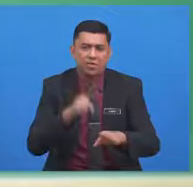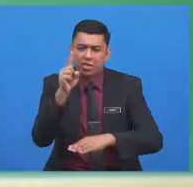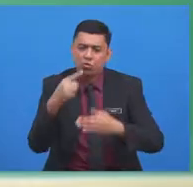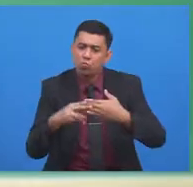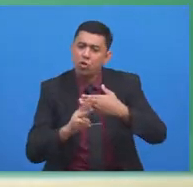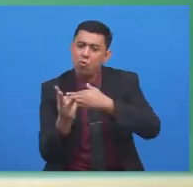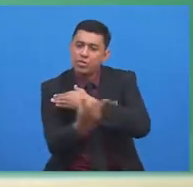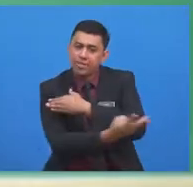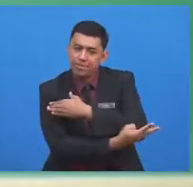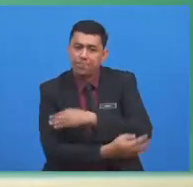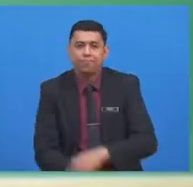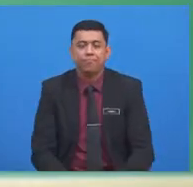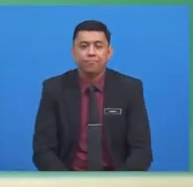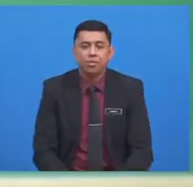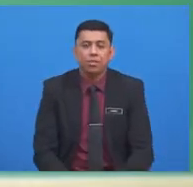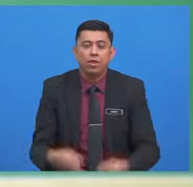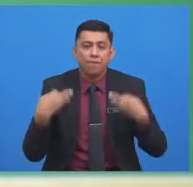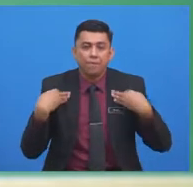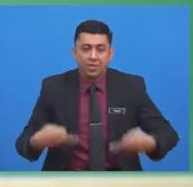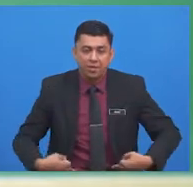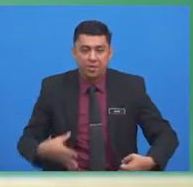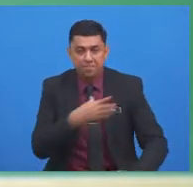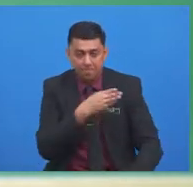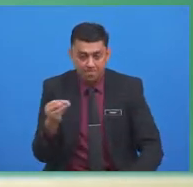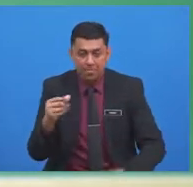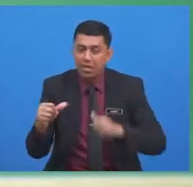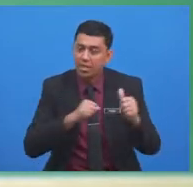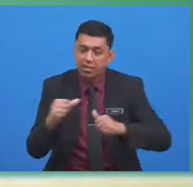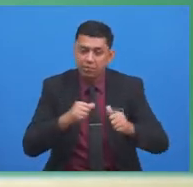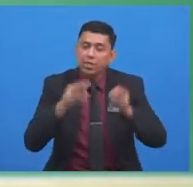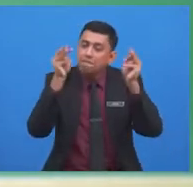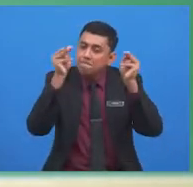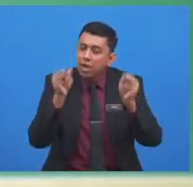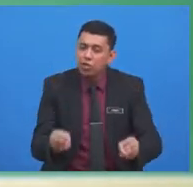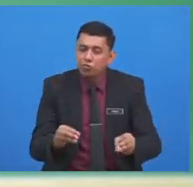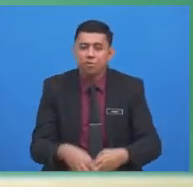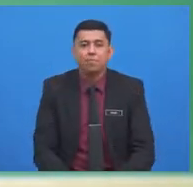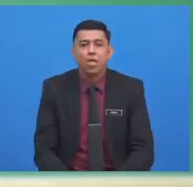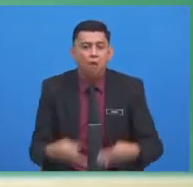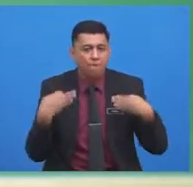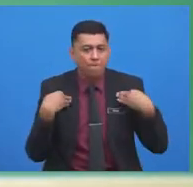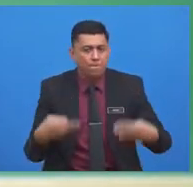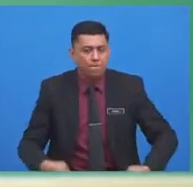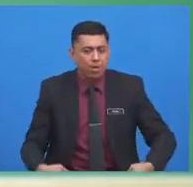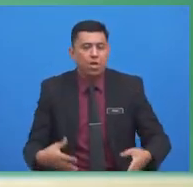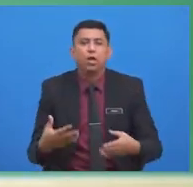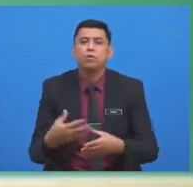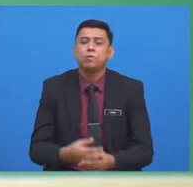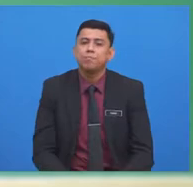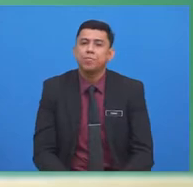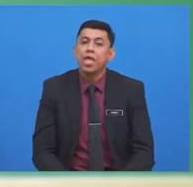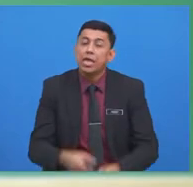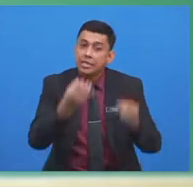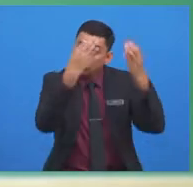kawasan, iaitu faktor fizikal dan faktor aktiviti manusia. Faktor fizikal terdiri daripada